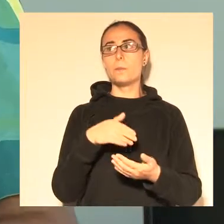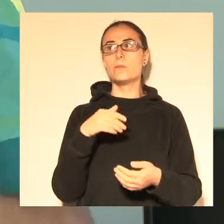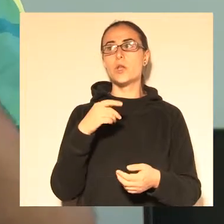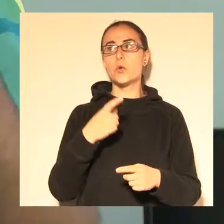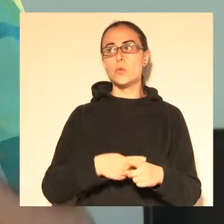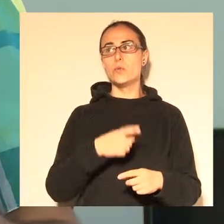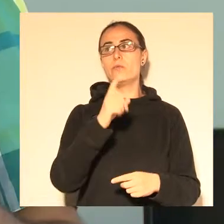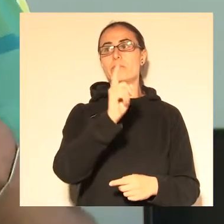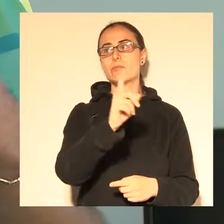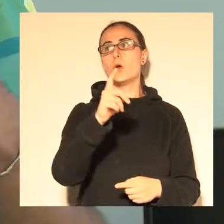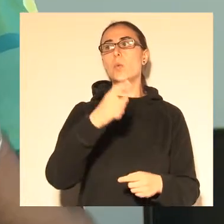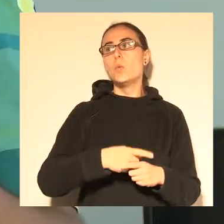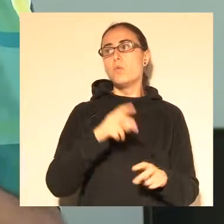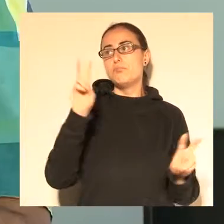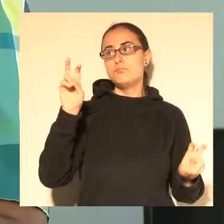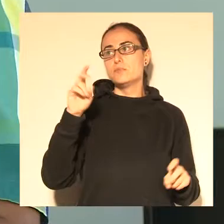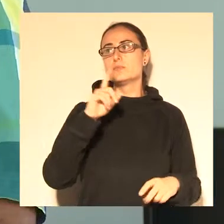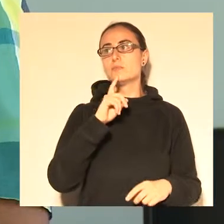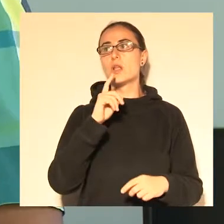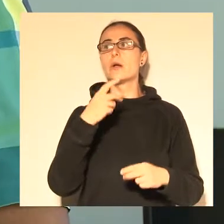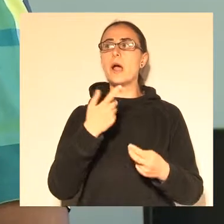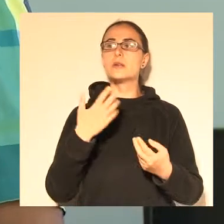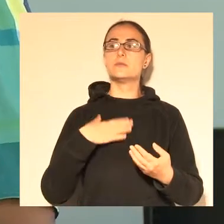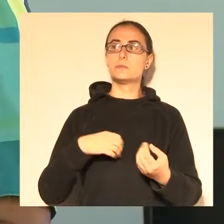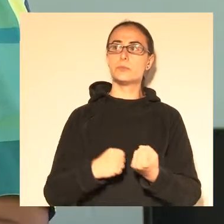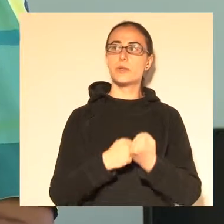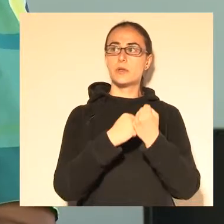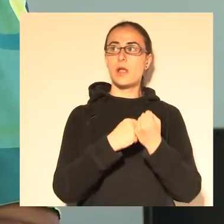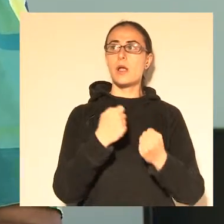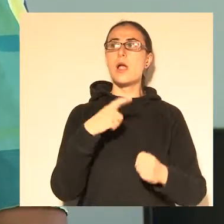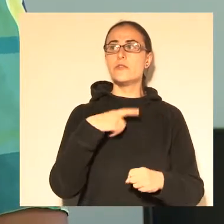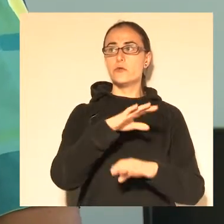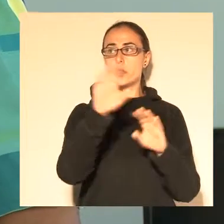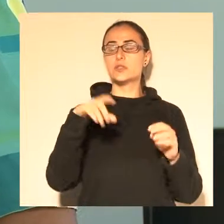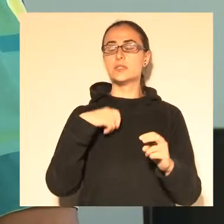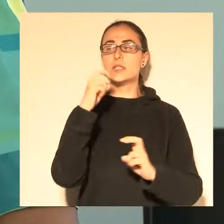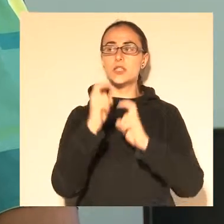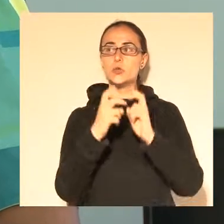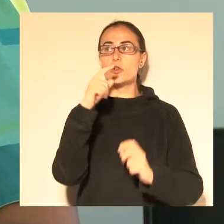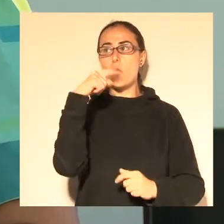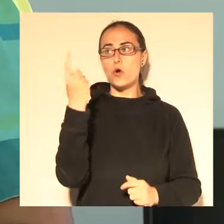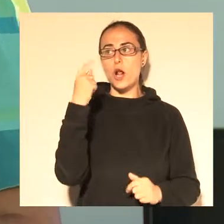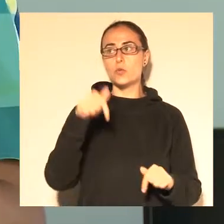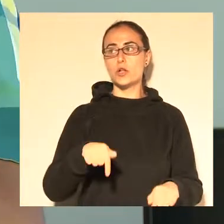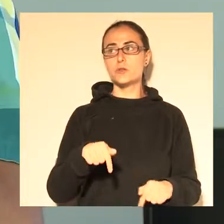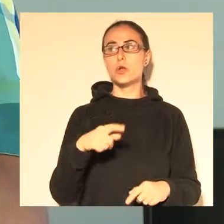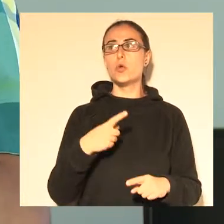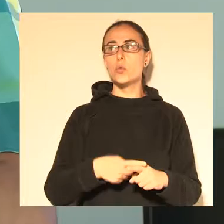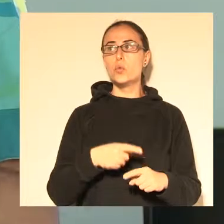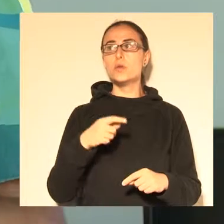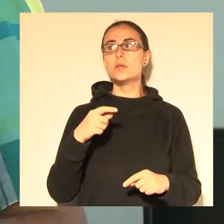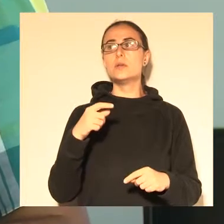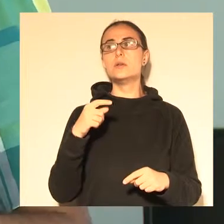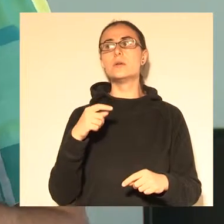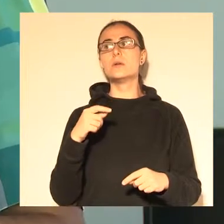sunt cutare șef de instituție Acolo vreau să te sprijin Deci n a fost o instituție în orașul ăsta nu pot să zic același